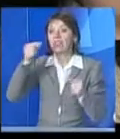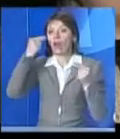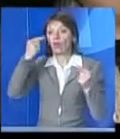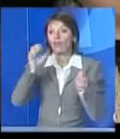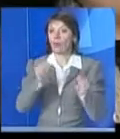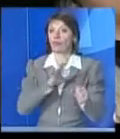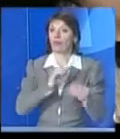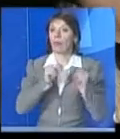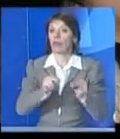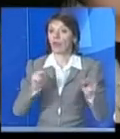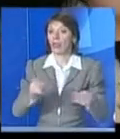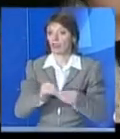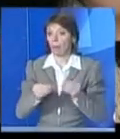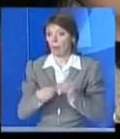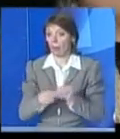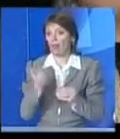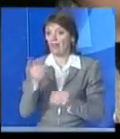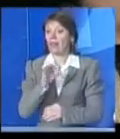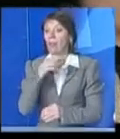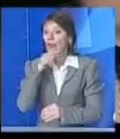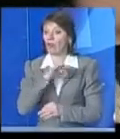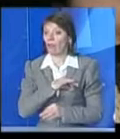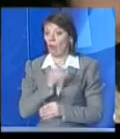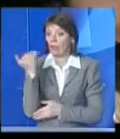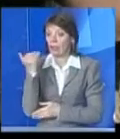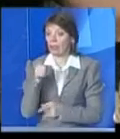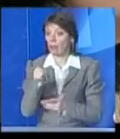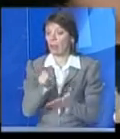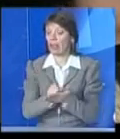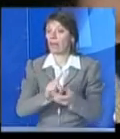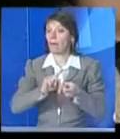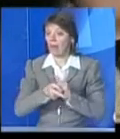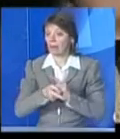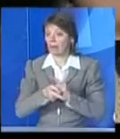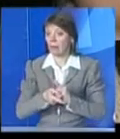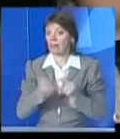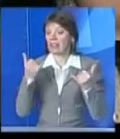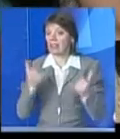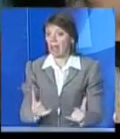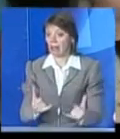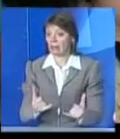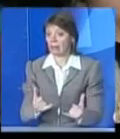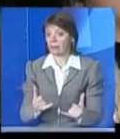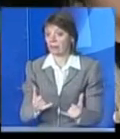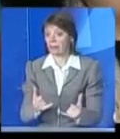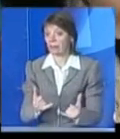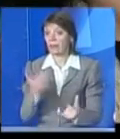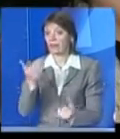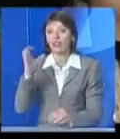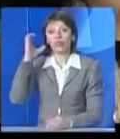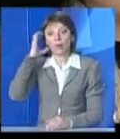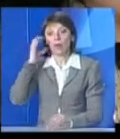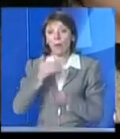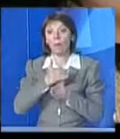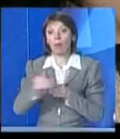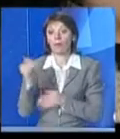педагогічна проблема. Ви знаєте, ви неправильно виховуєте дитину, ви будете мати проблеми 12 років. Це зараз ви правильно, зараз він вас слухається, а потім